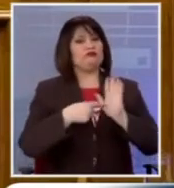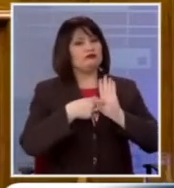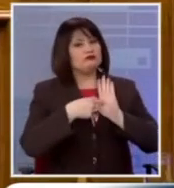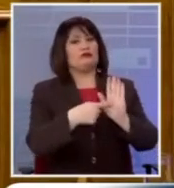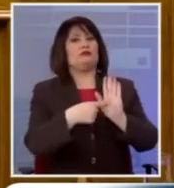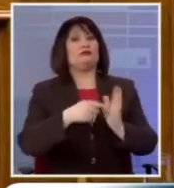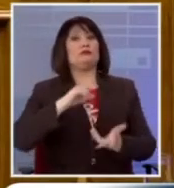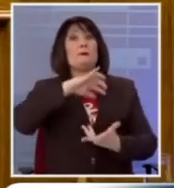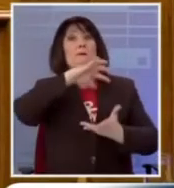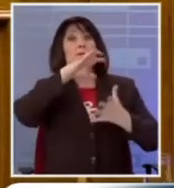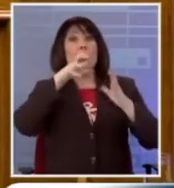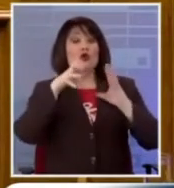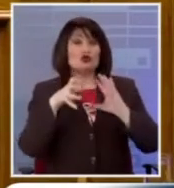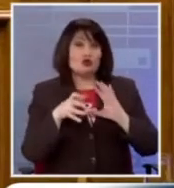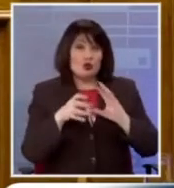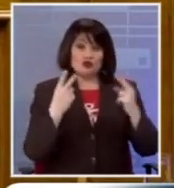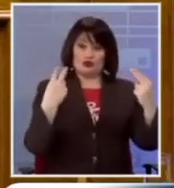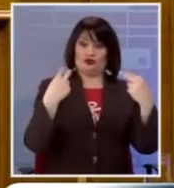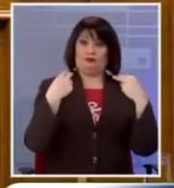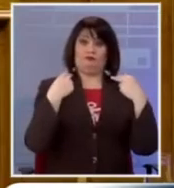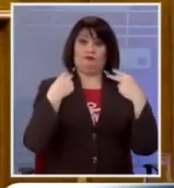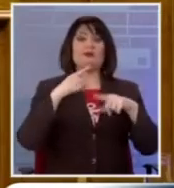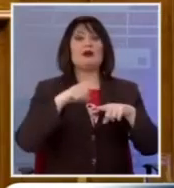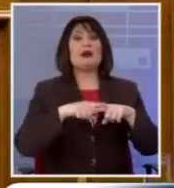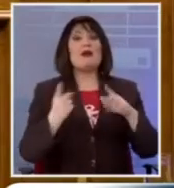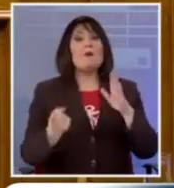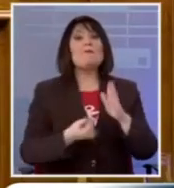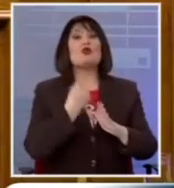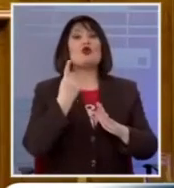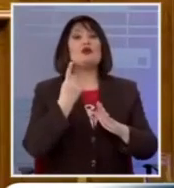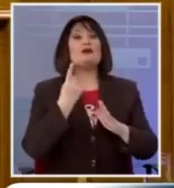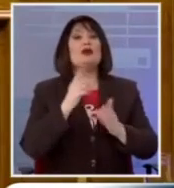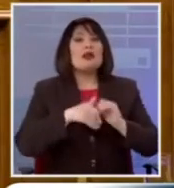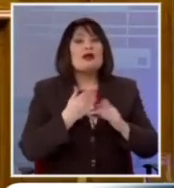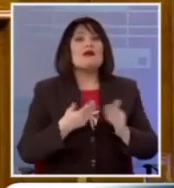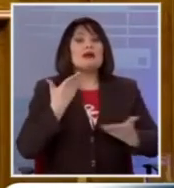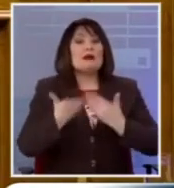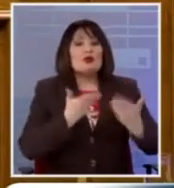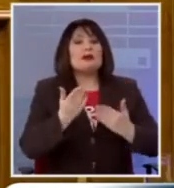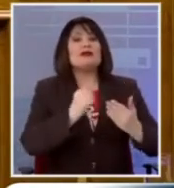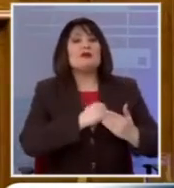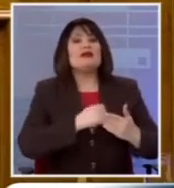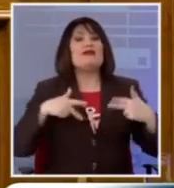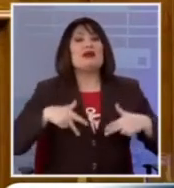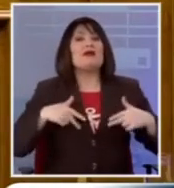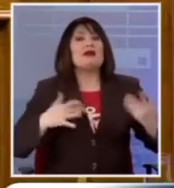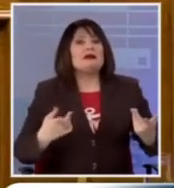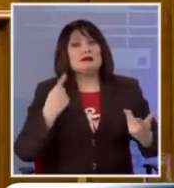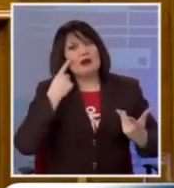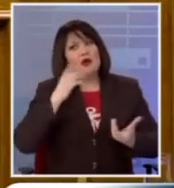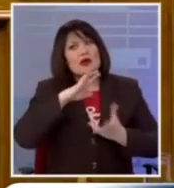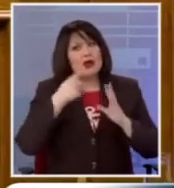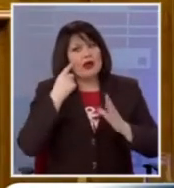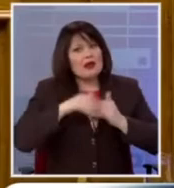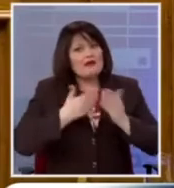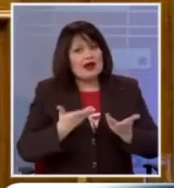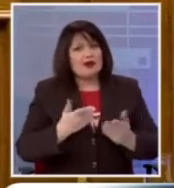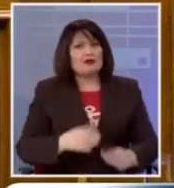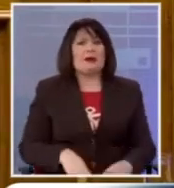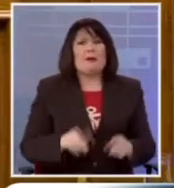την παγκόσμια κοινότητα να ασχοληθεί για πρώτη φορά με τις προτάσεις και τις θέσεις της κυβέρνησής μας. Με την